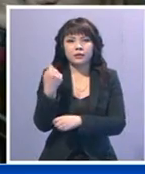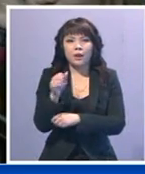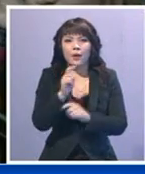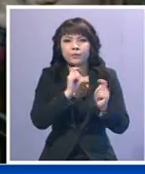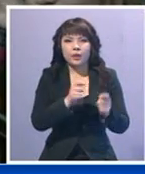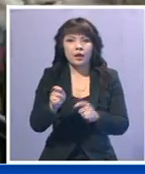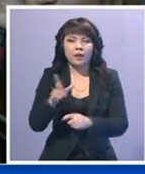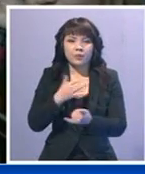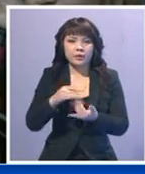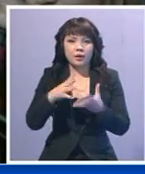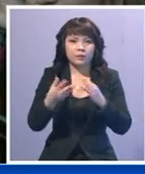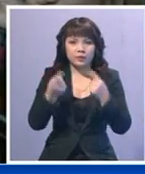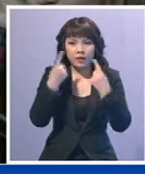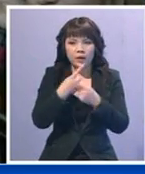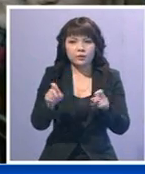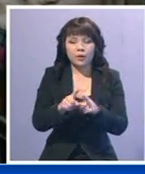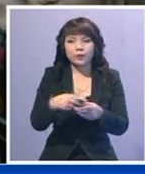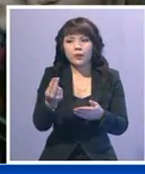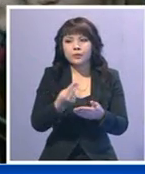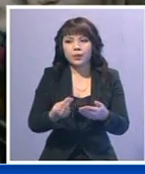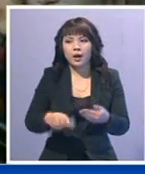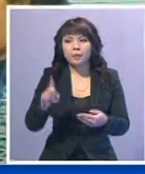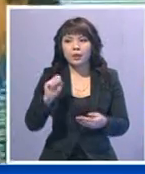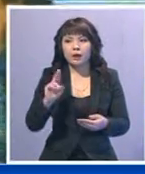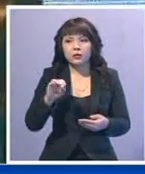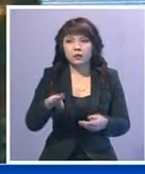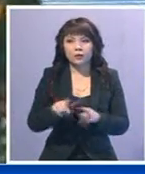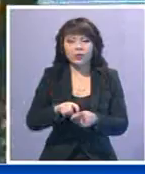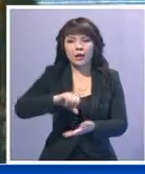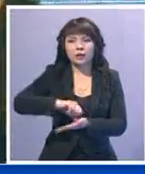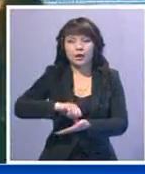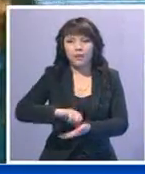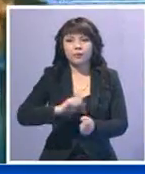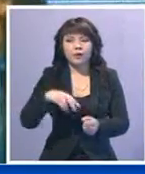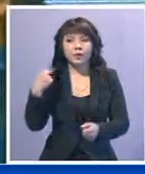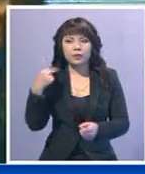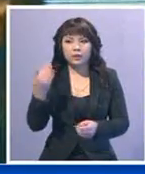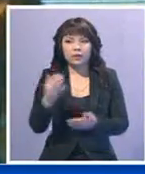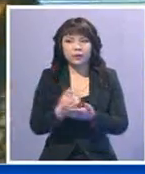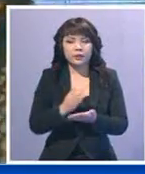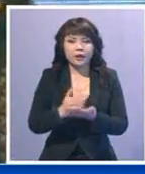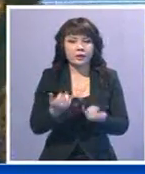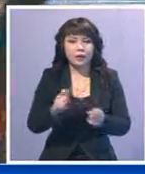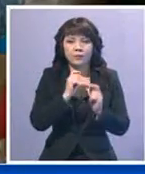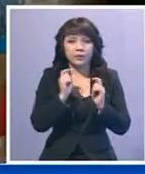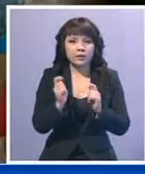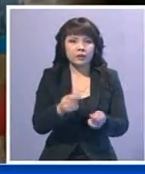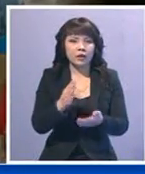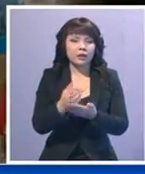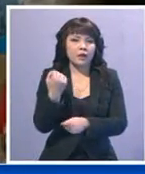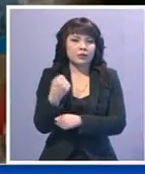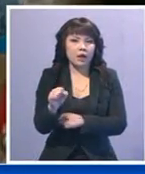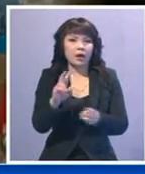өнерін дамытуға қосқан үлесі үшін суретші Бақыт Бүбіқанова президент қорының лауреаты атанды. Ал еліміздің хореографиясын